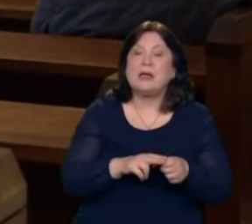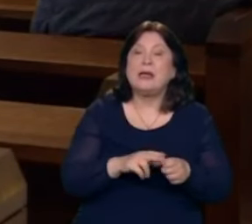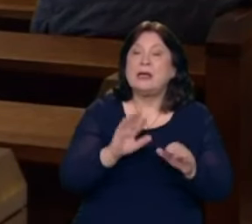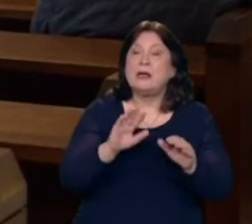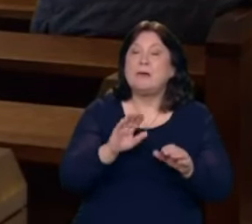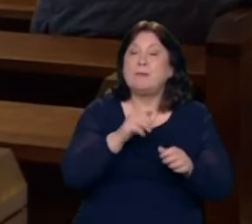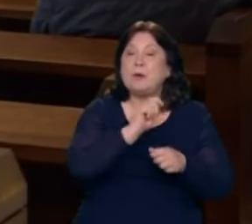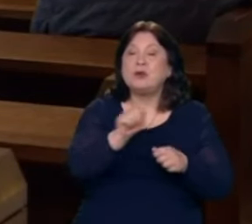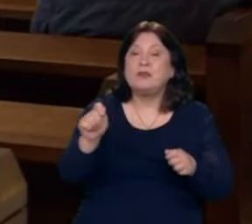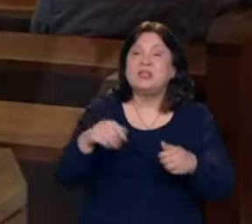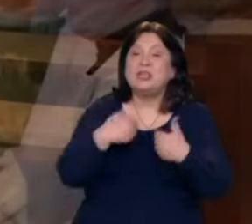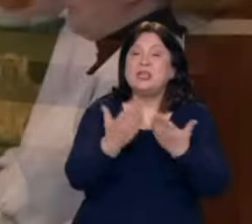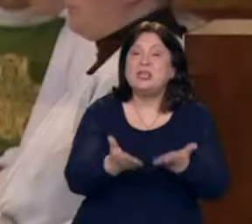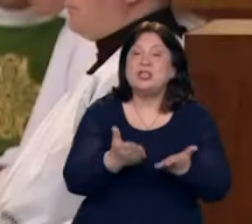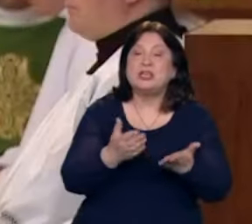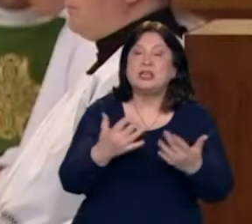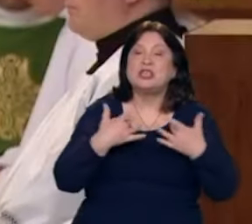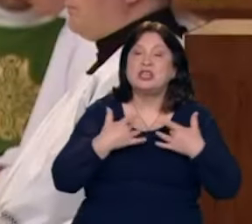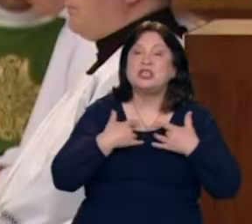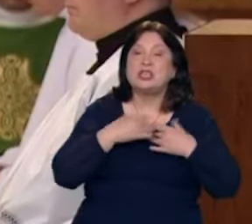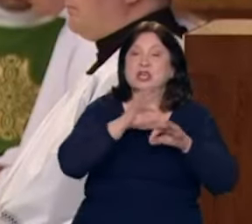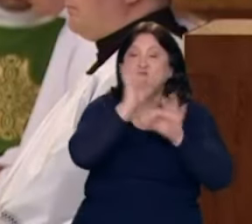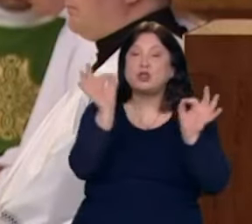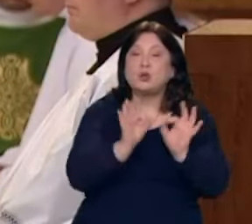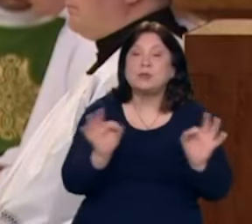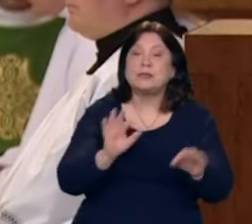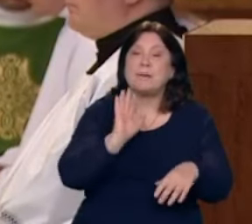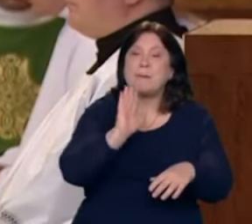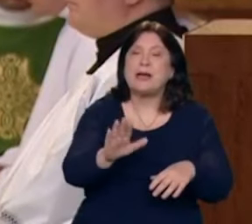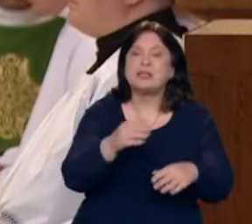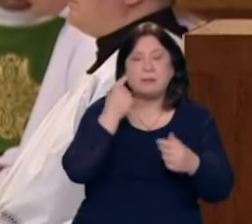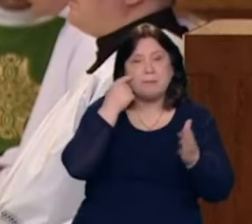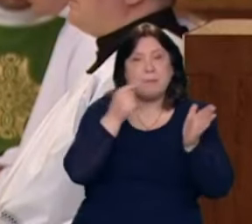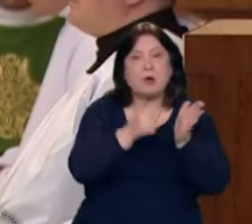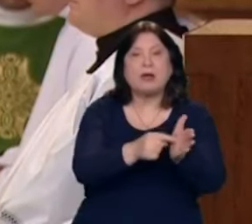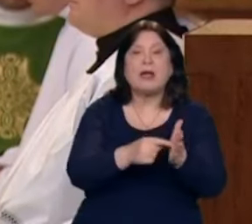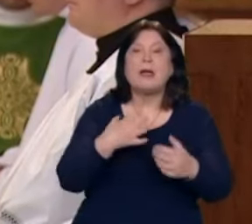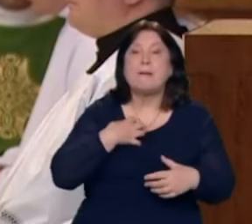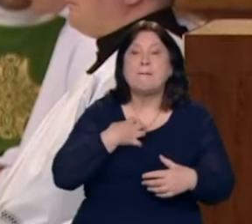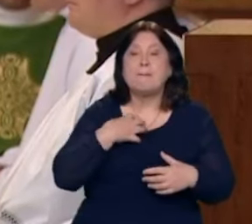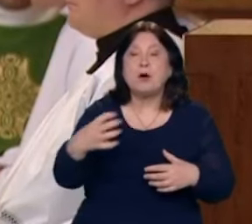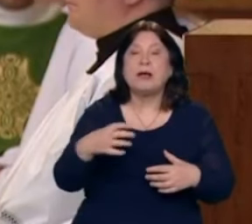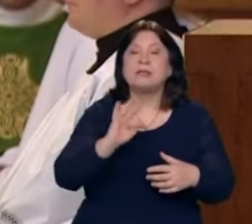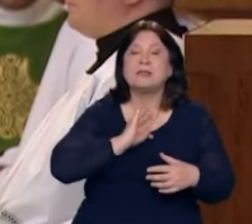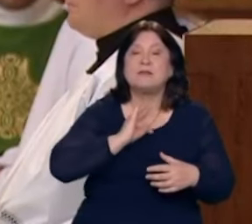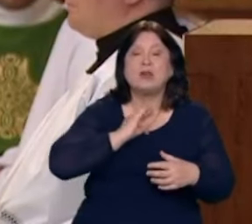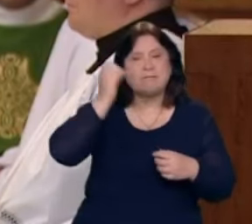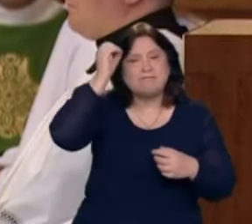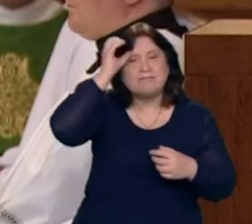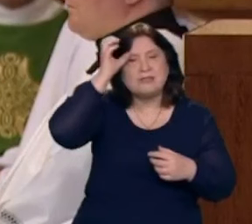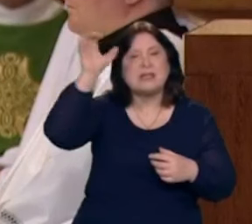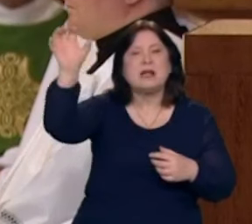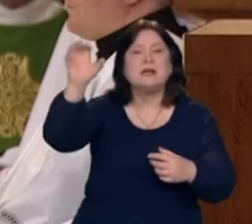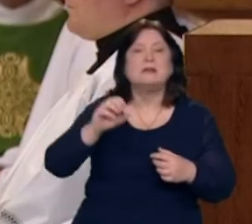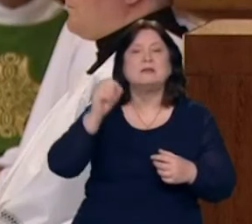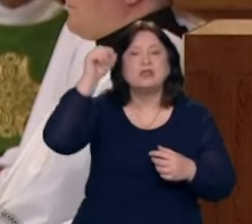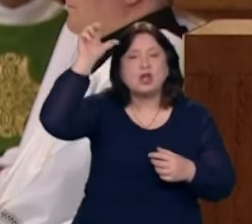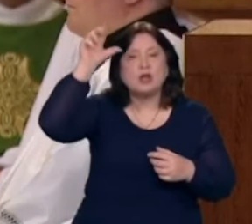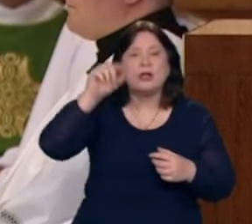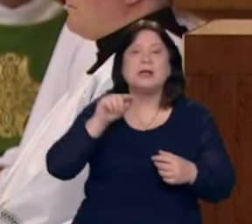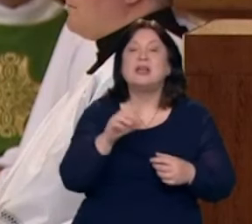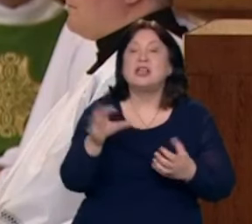życie sztuce macie ukazywać bogactwem swego geniuszu że świat